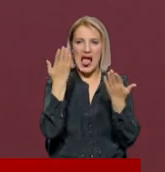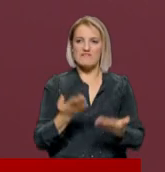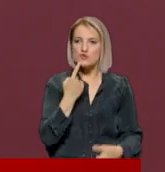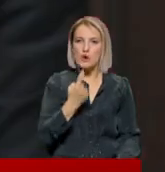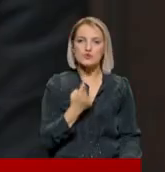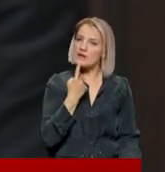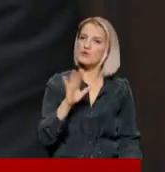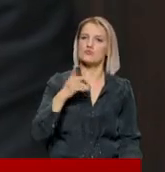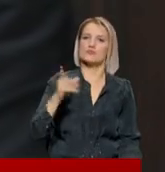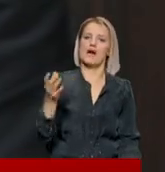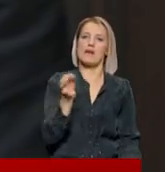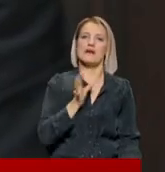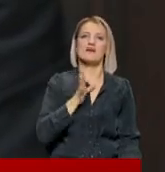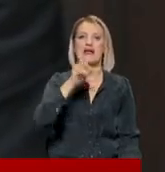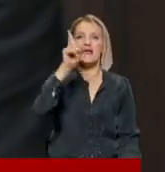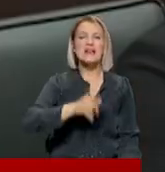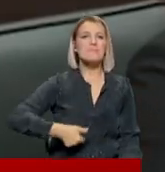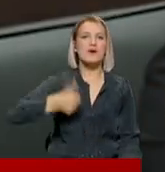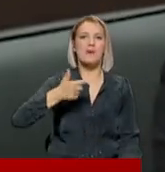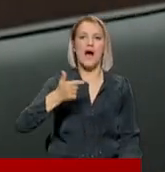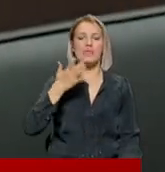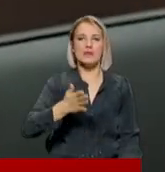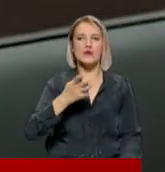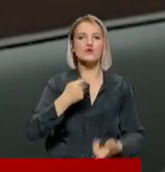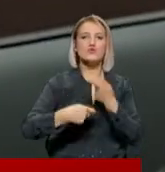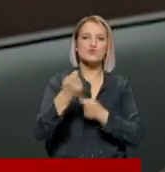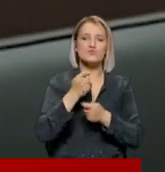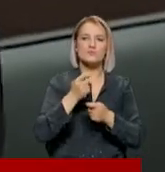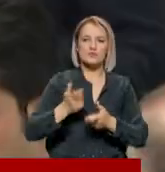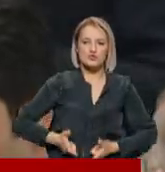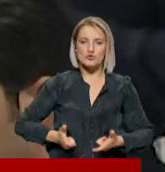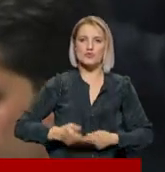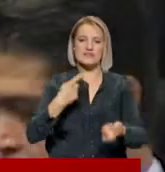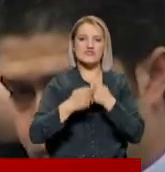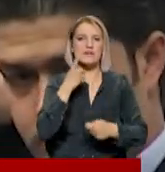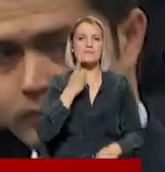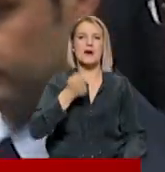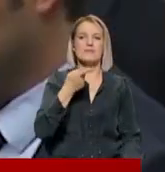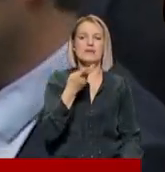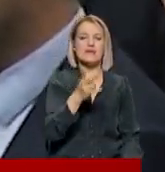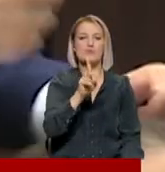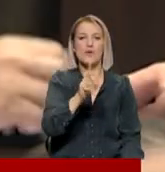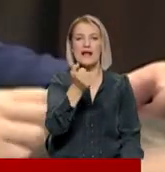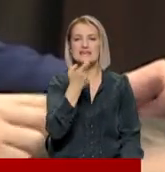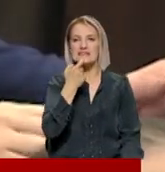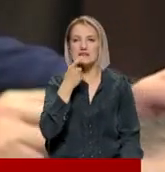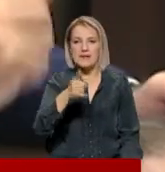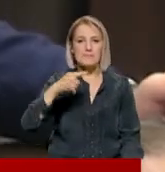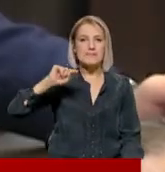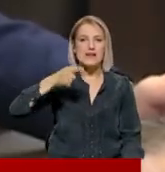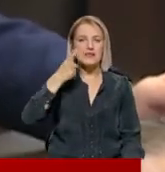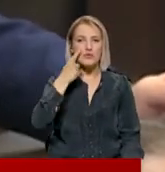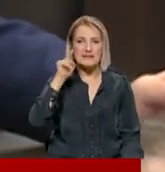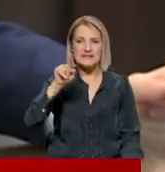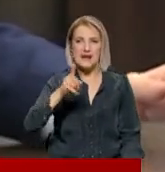sen Biz ondan haber ver Davutoğlu'nun ilk Başbakanlık döneminde Gümrük ve Ticaret bakanı ile Nurettin Canikli 2010 bu Binali Yıldırım hükümetinde Başbakan